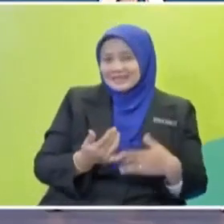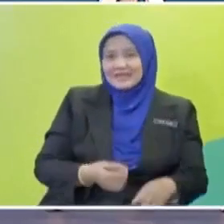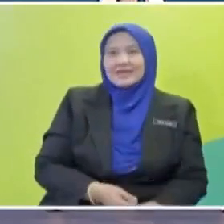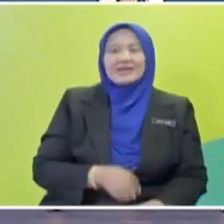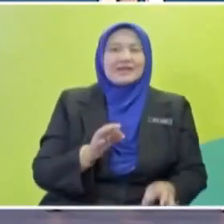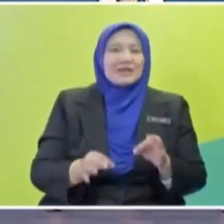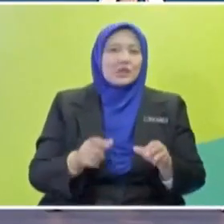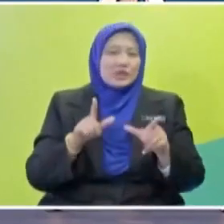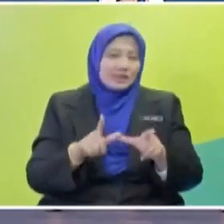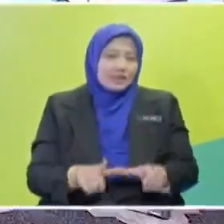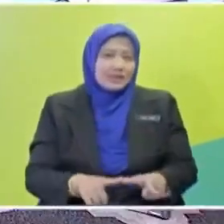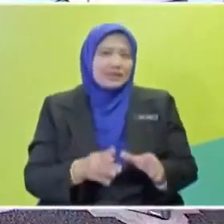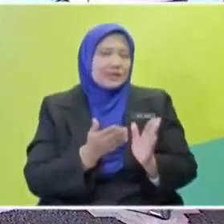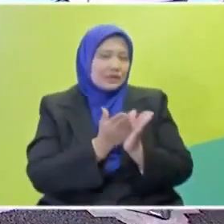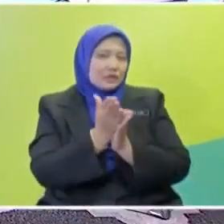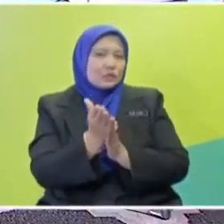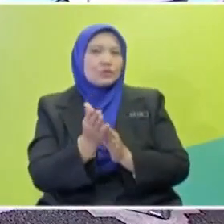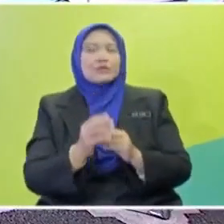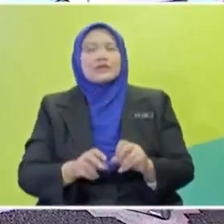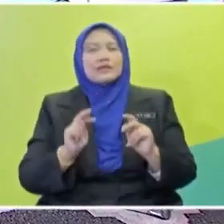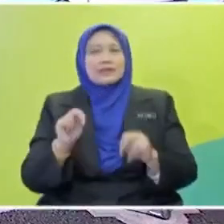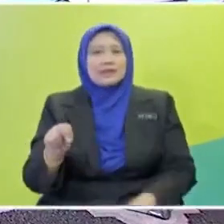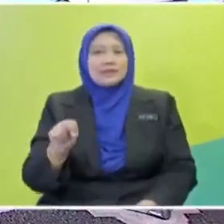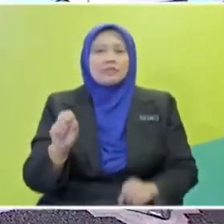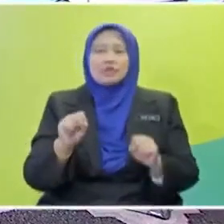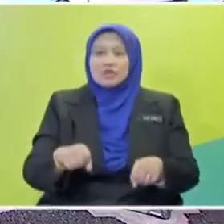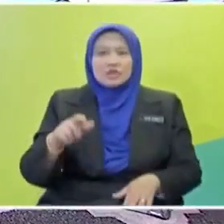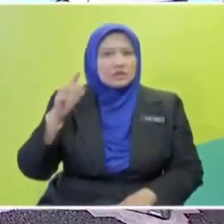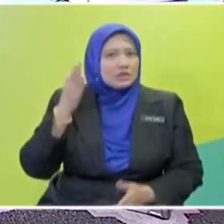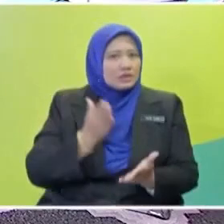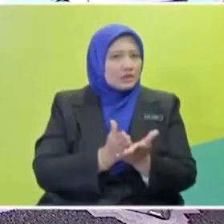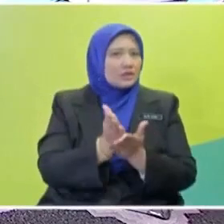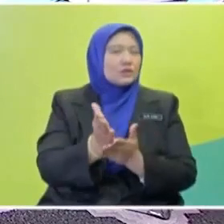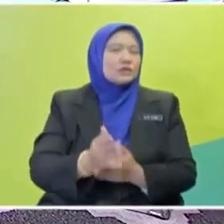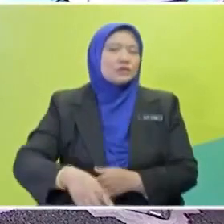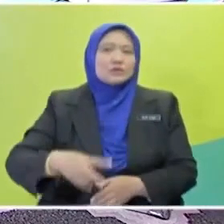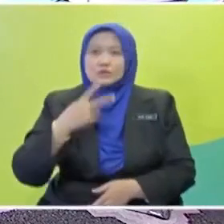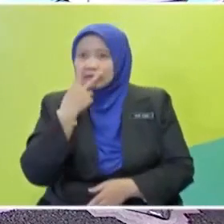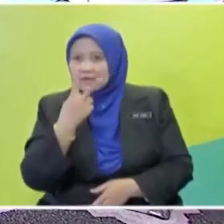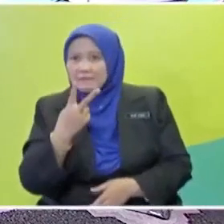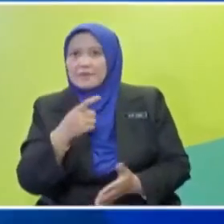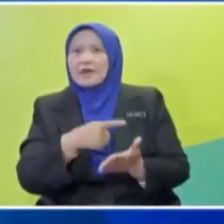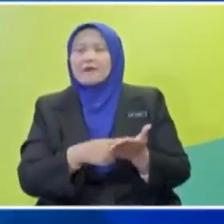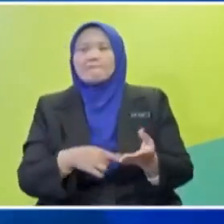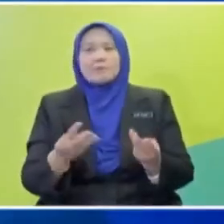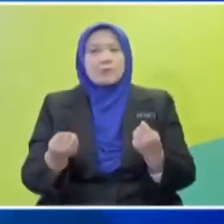lebih nampak. Betul cikgu, maksudnya rakan-rakan kita bolehlah menggunakan pensel warna di rumah untuk